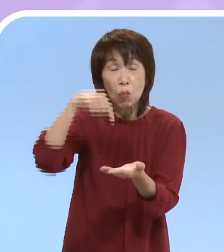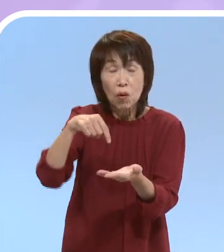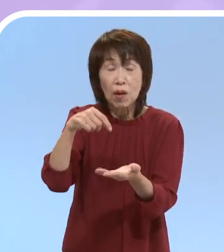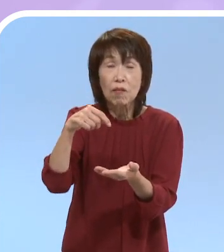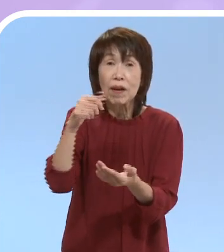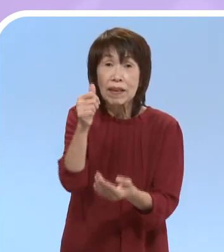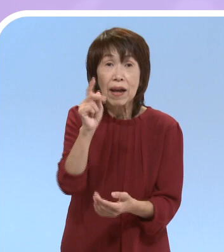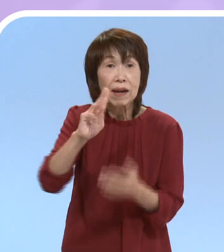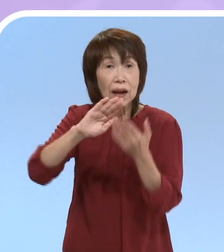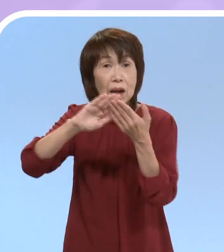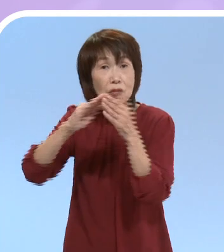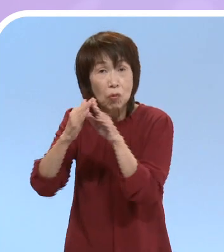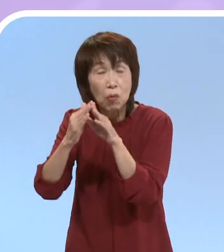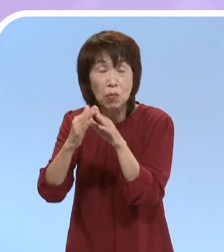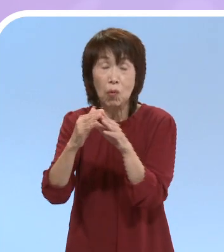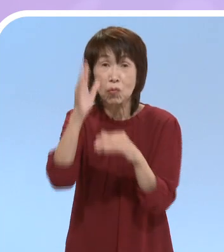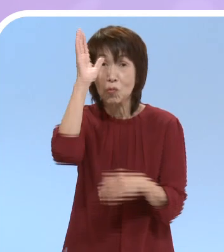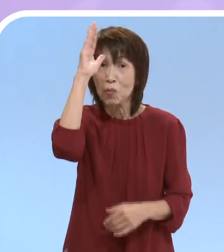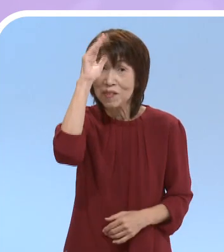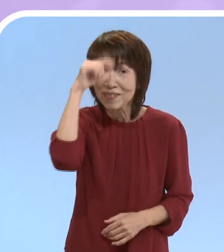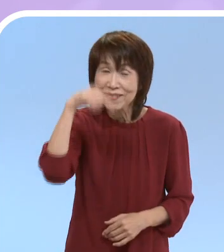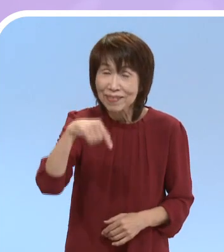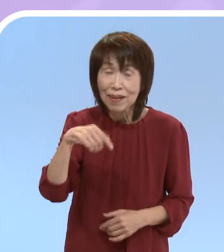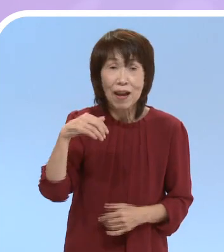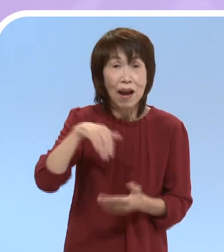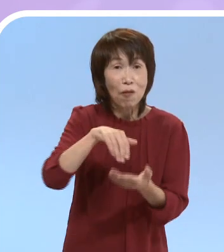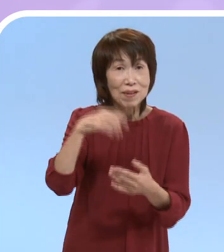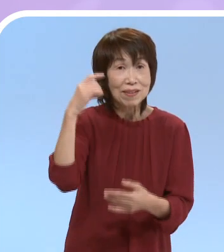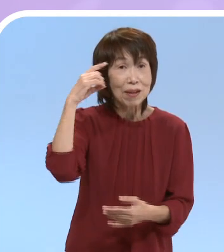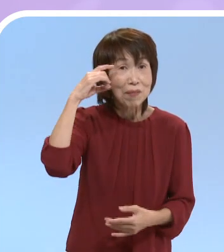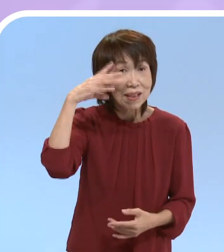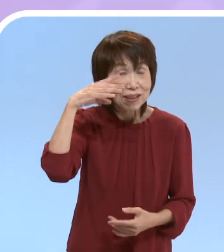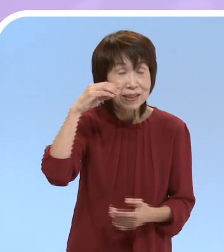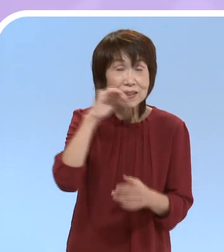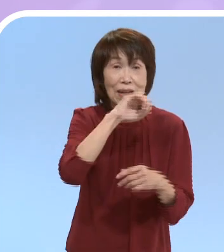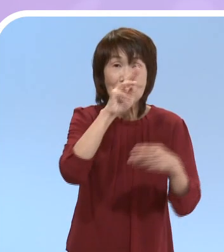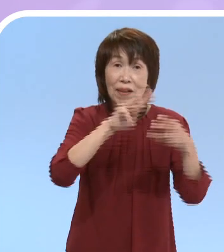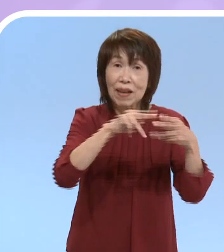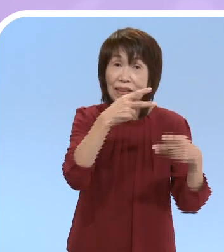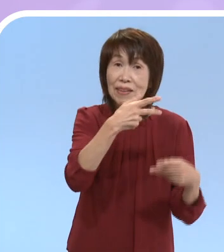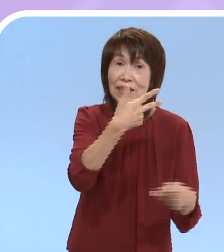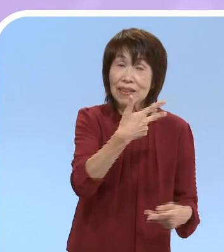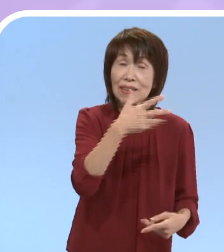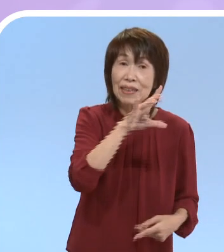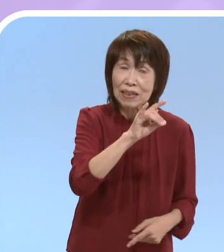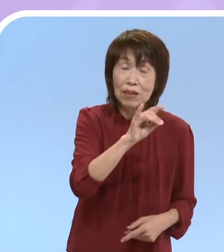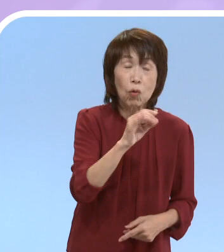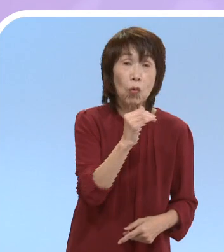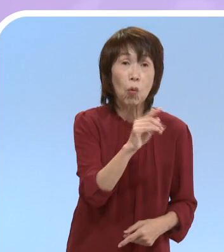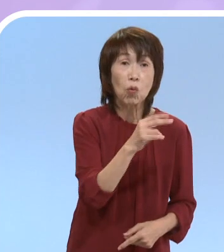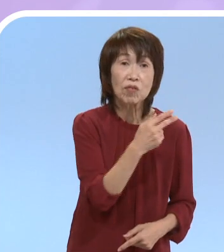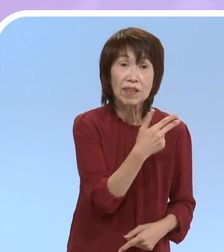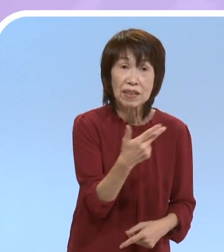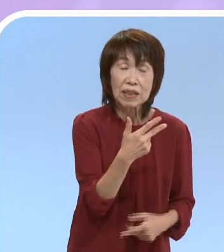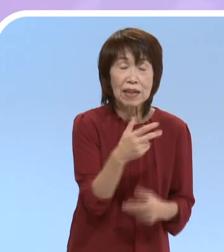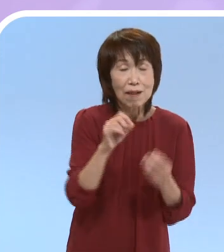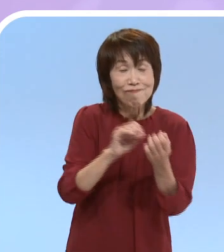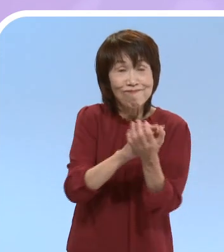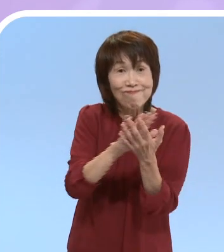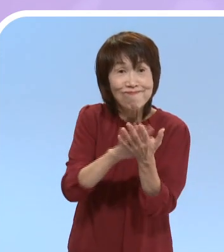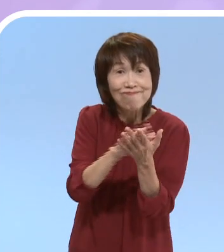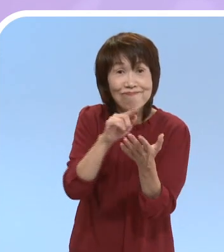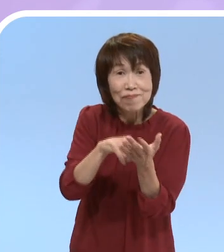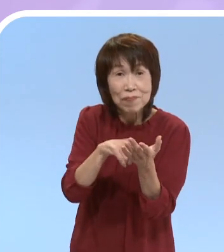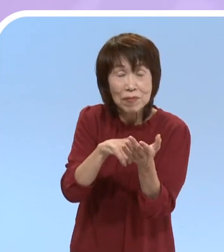鶏、淡路の玉ねぎ、山田錦の麹を使用、熱々のご飯にのせたりチャーハンの具にし